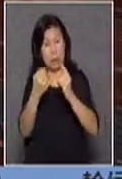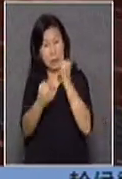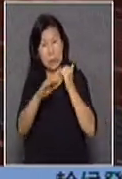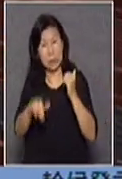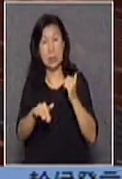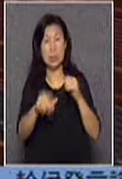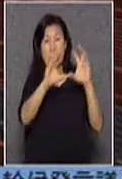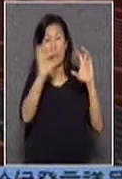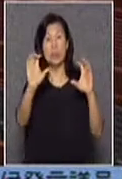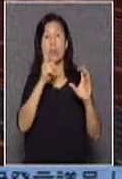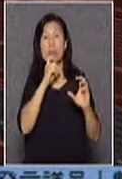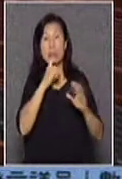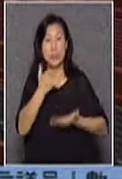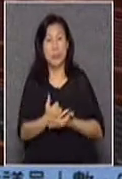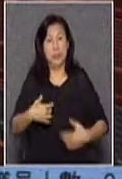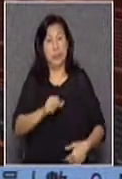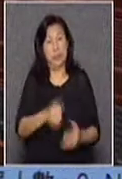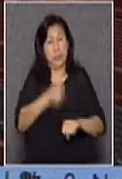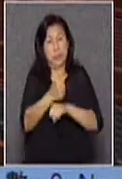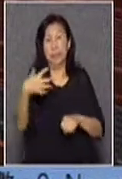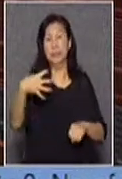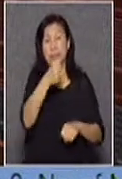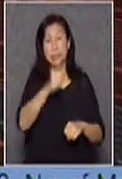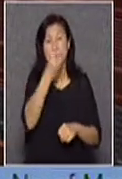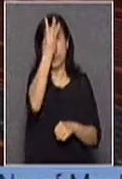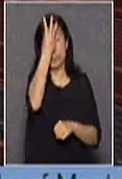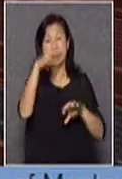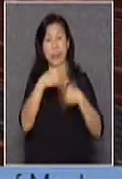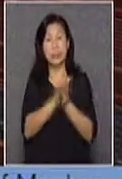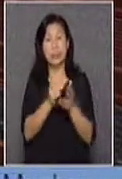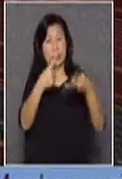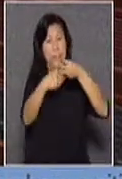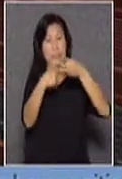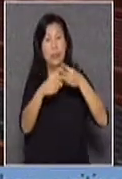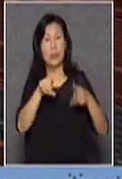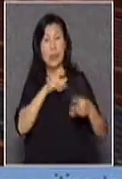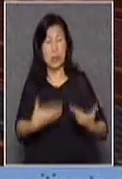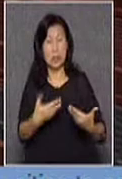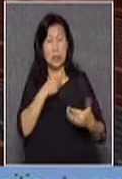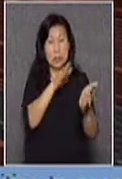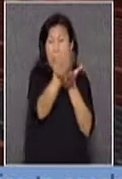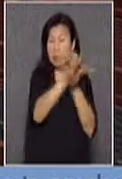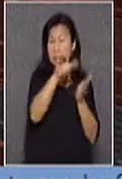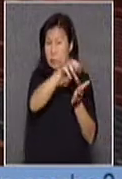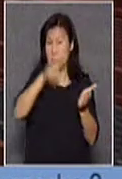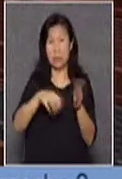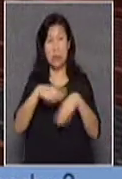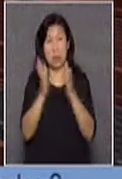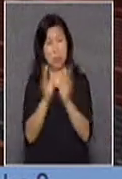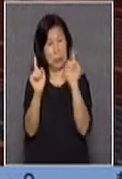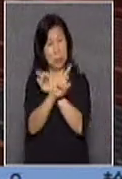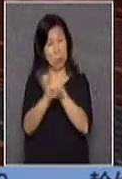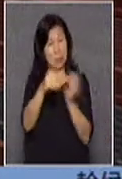事代表，我而家做咗山寨王啊，係嘛？土豪惡霸，哇！你家下要取奪、黐奪我個代表性地